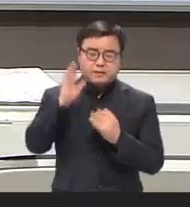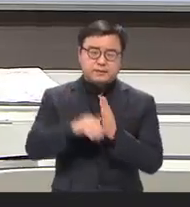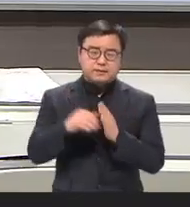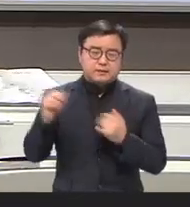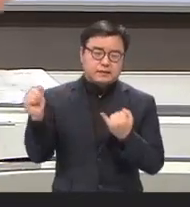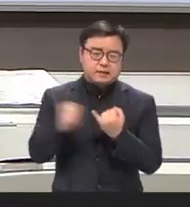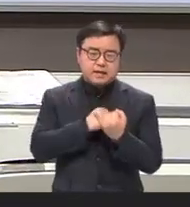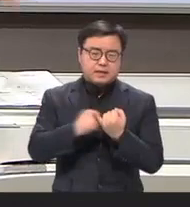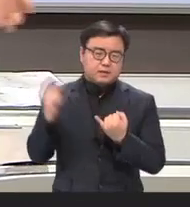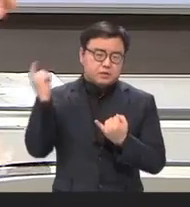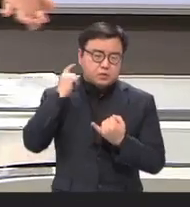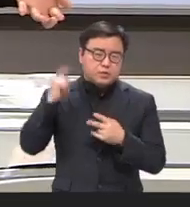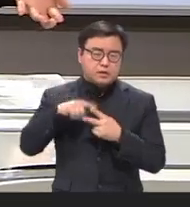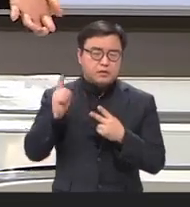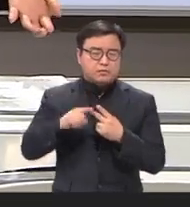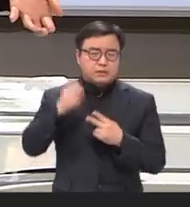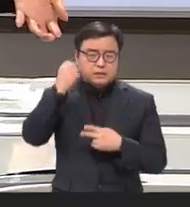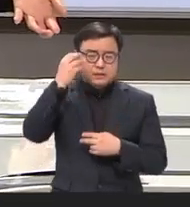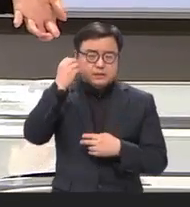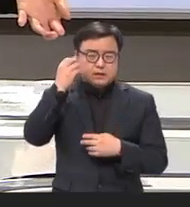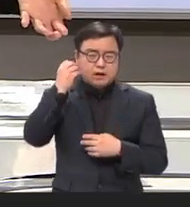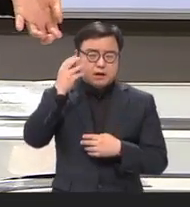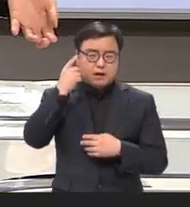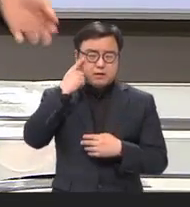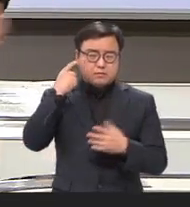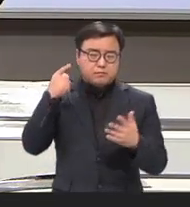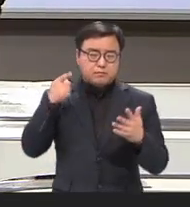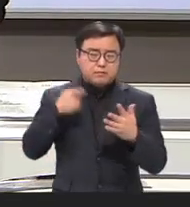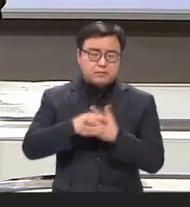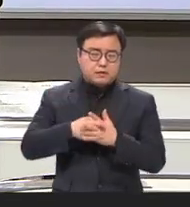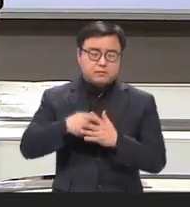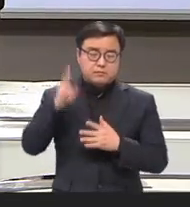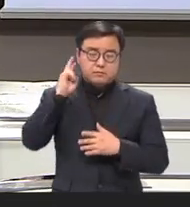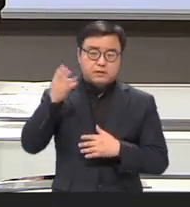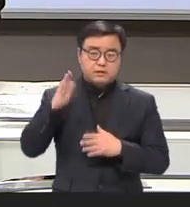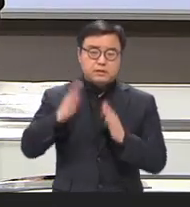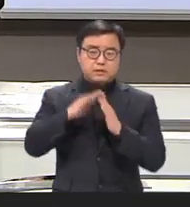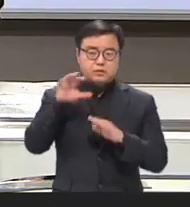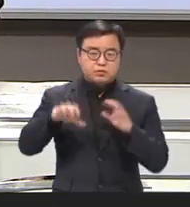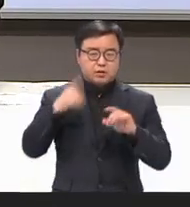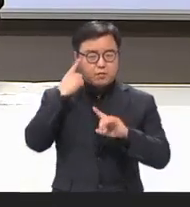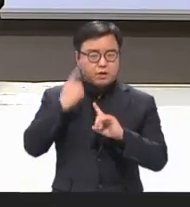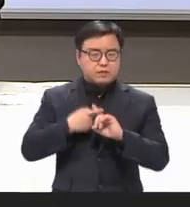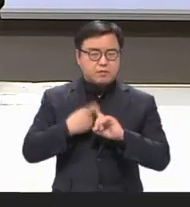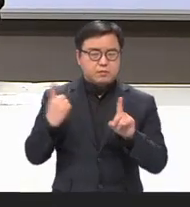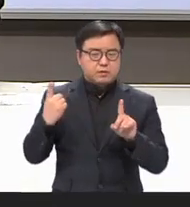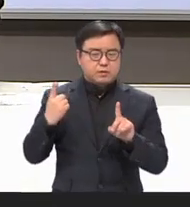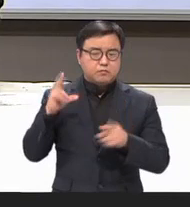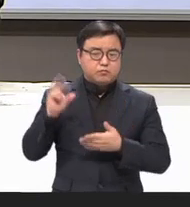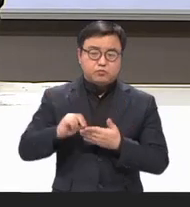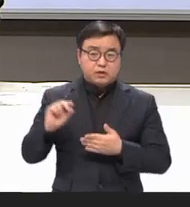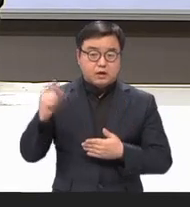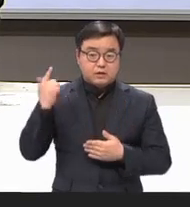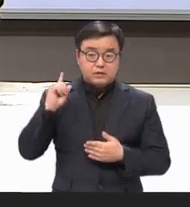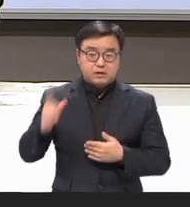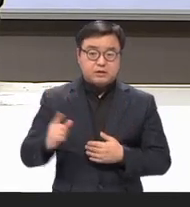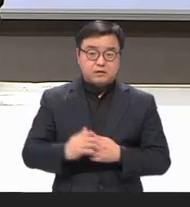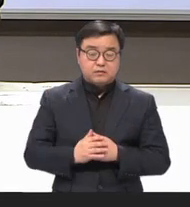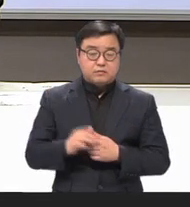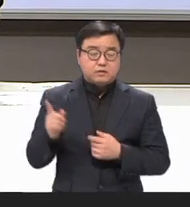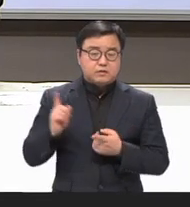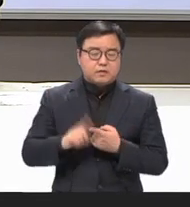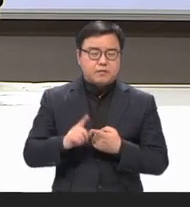무언가 좀 이상한 낌새를 눈치챈 3박자 한데 좀 이웃에 무관심이 문제가 아니었을까 이런 생각도 들거든요 대체